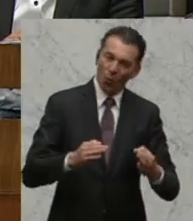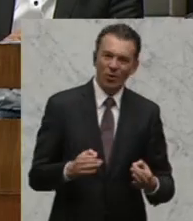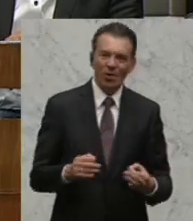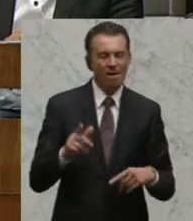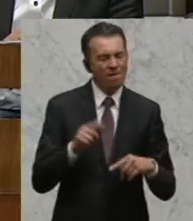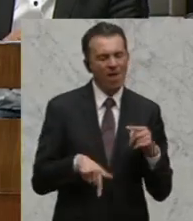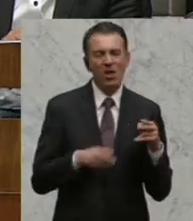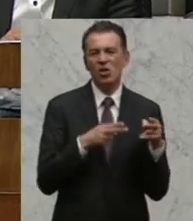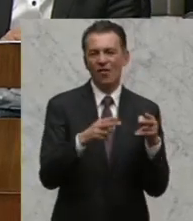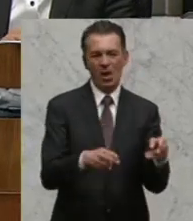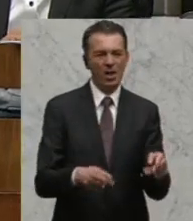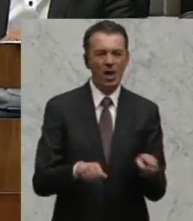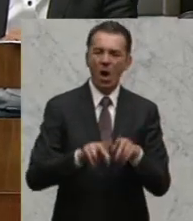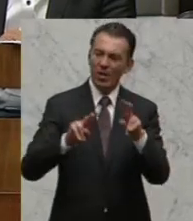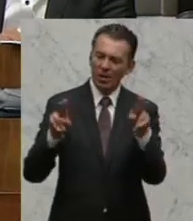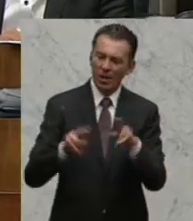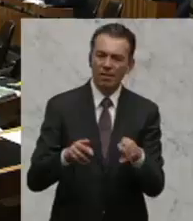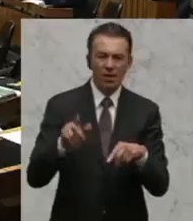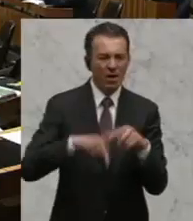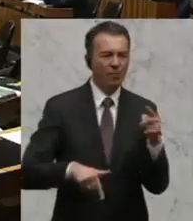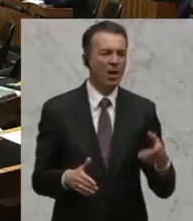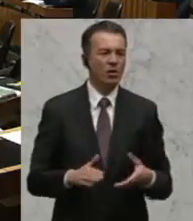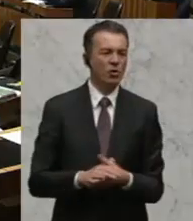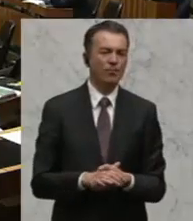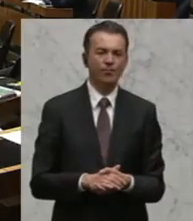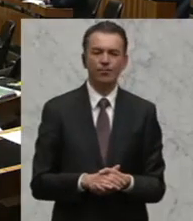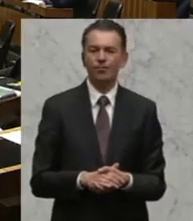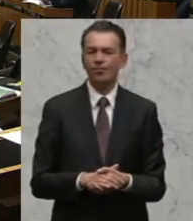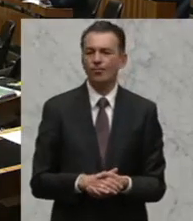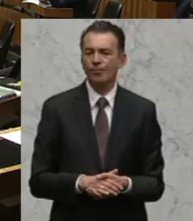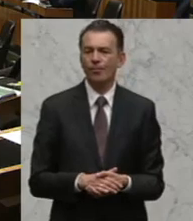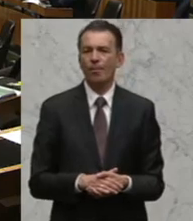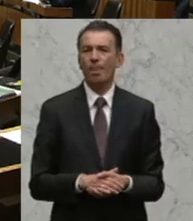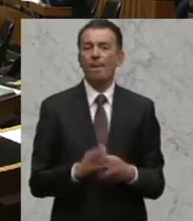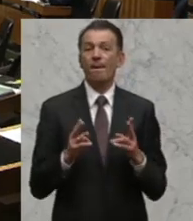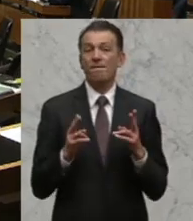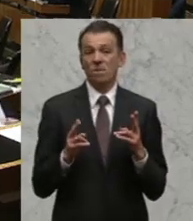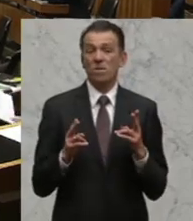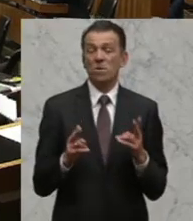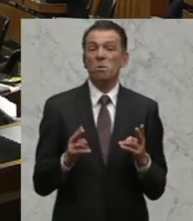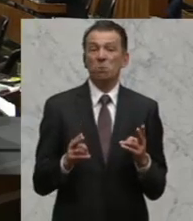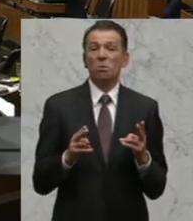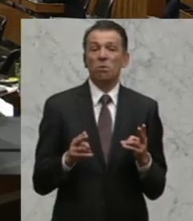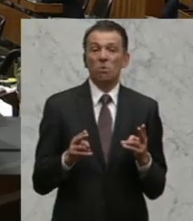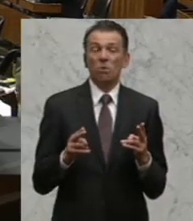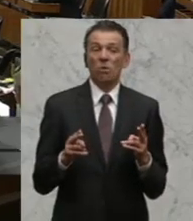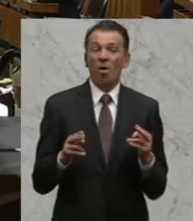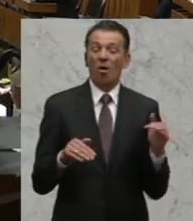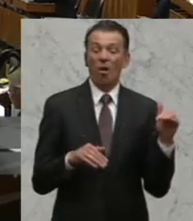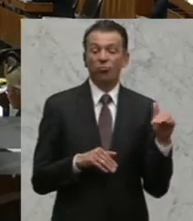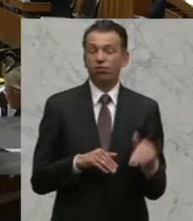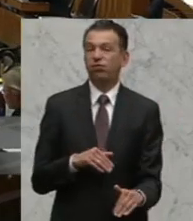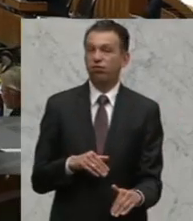der falsche Weg. Und er ist auch international falsch, meine Damen und Herren. Und er kann in die falsche Richtung führen.